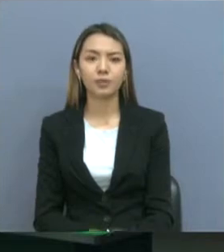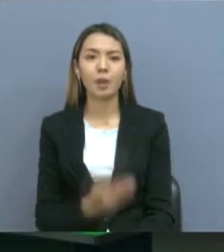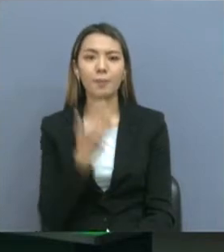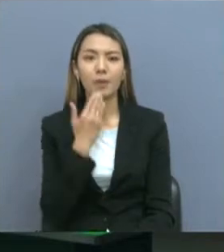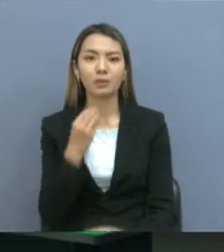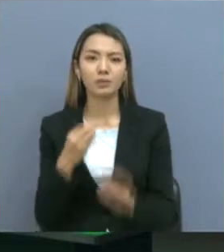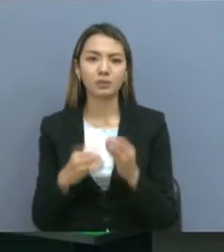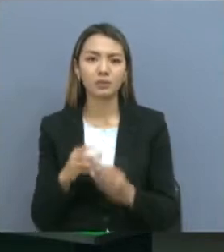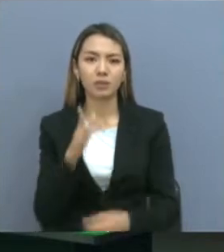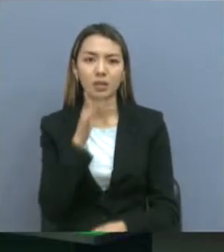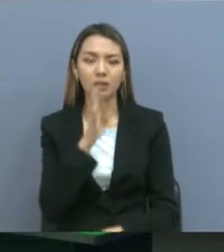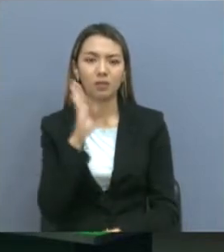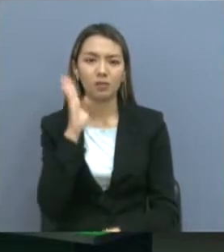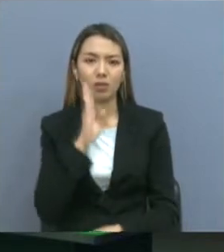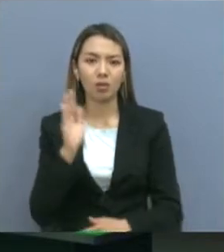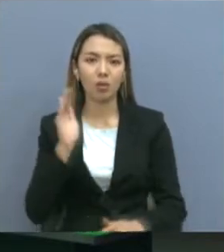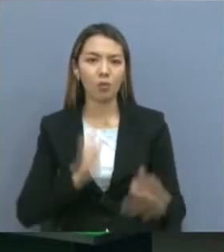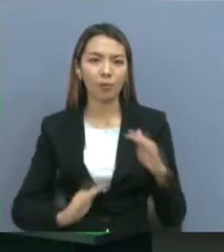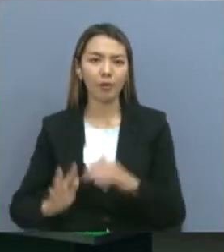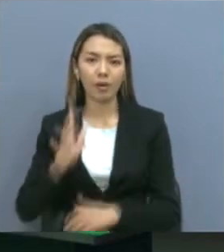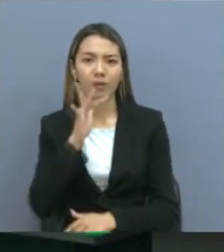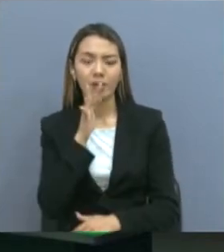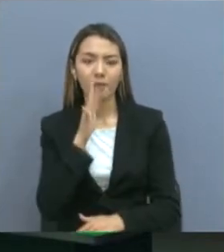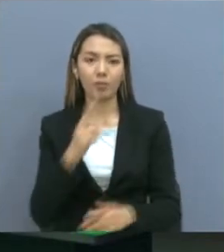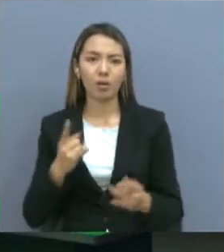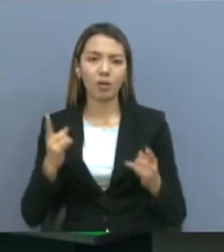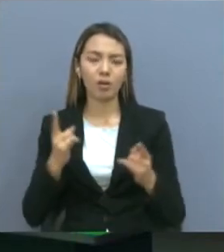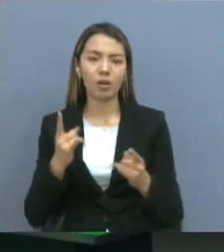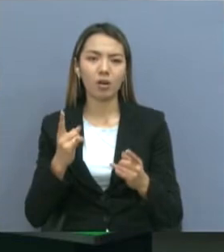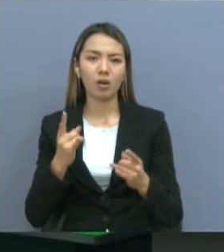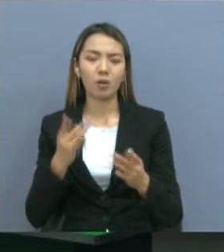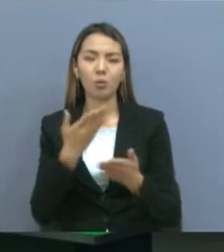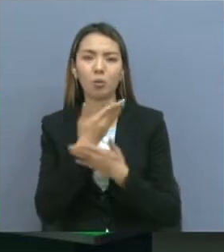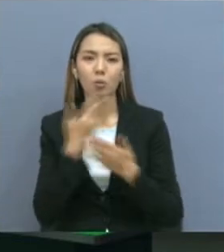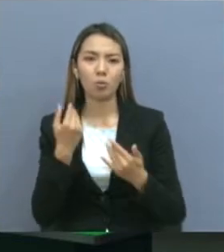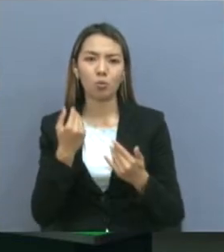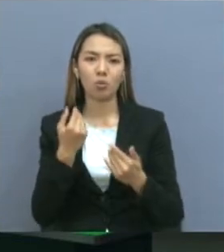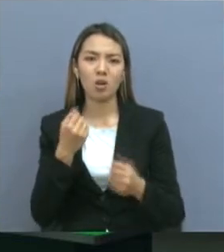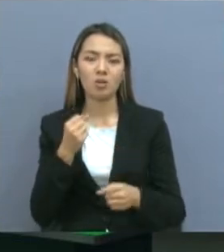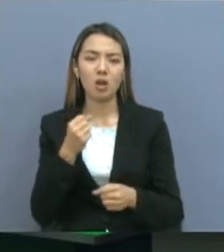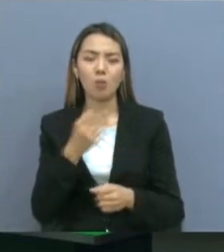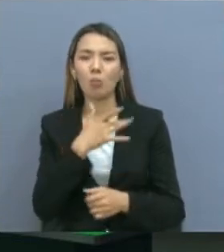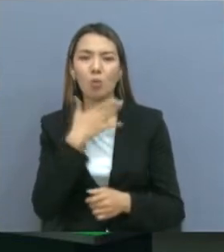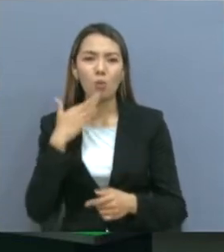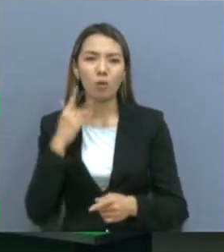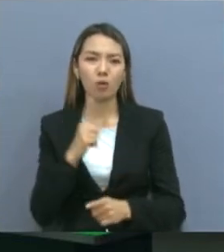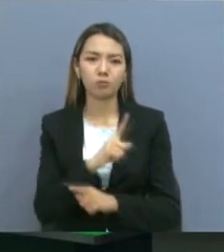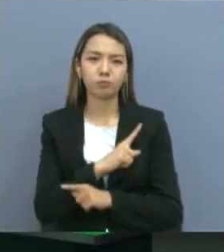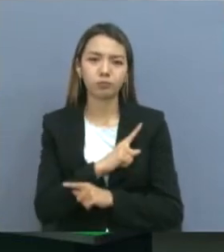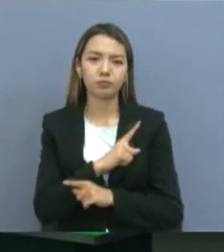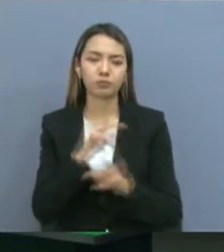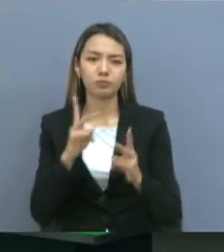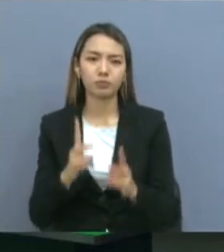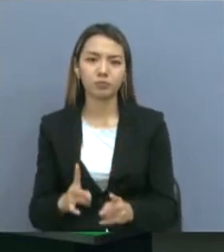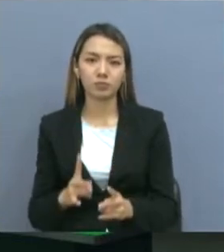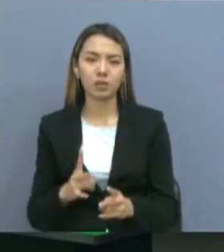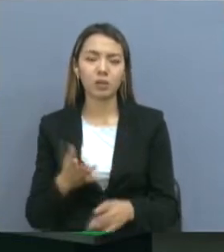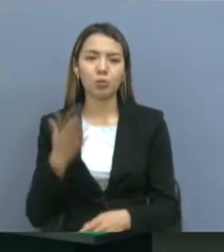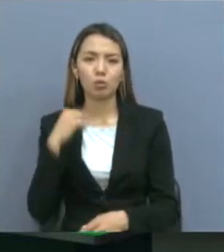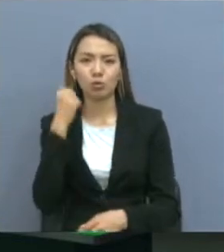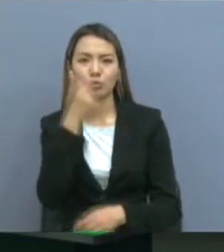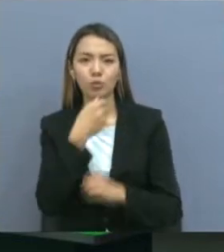Соңғы 10 жылдан бері суға шомылу кезіндегі бала өлім азаймай тұр. Мәселен, өткен жылы суға кеткен 22 адамның жетеуі кәмелет